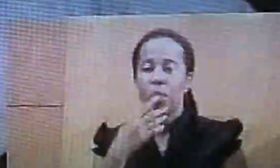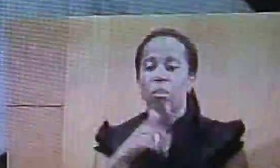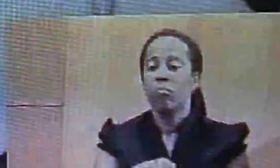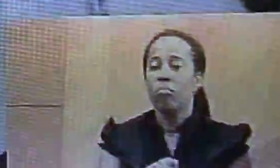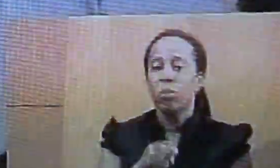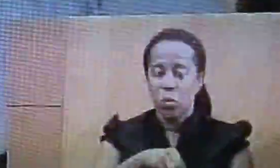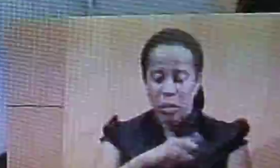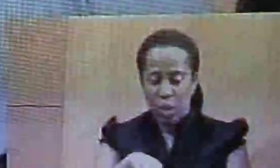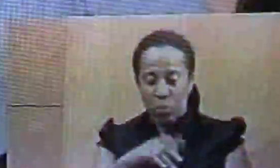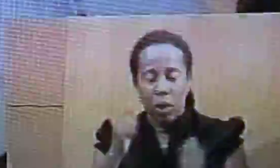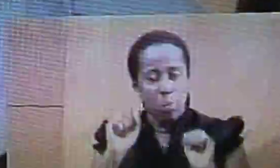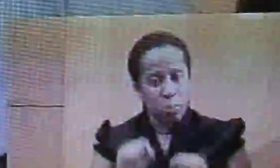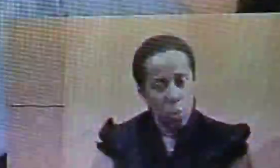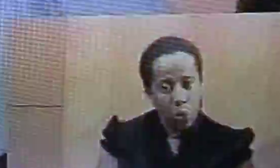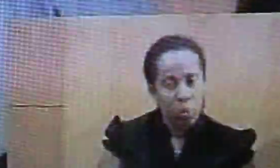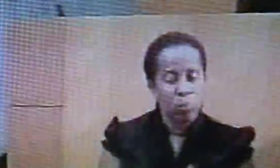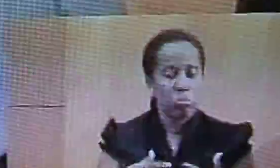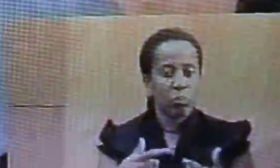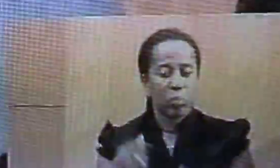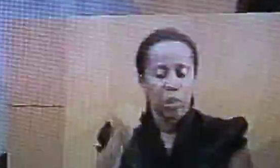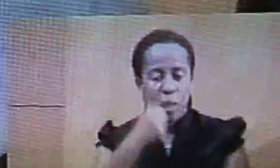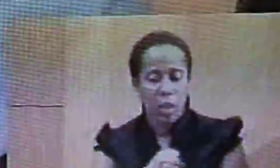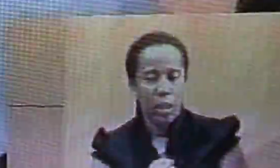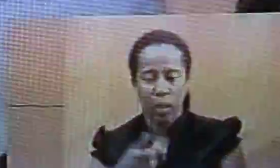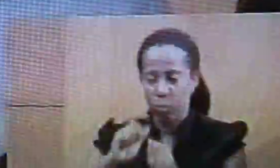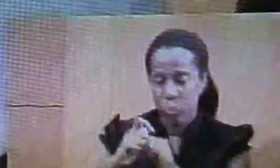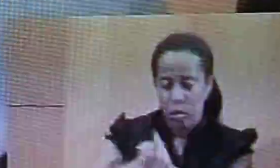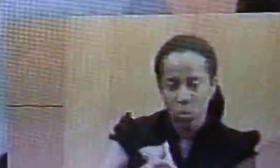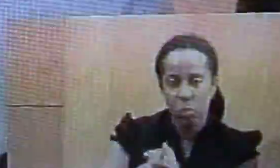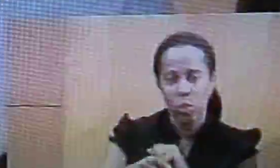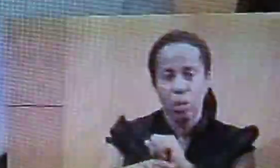les régions peuvent mettre en place des procédures de